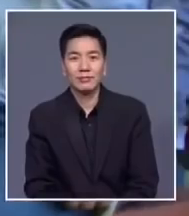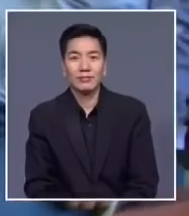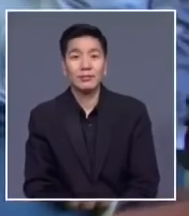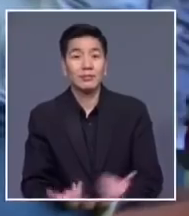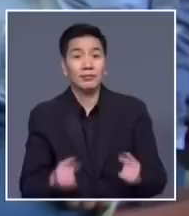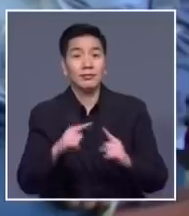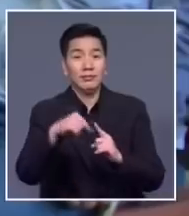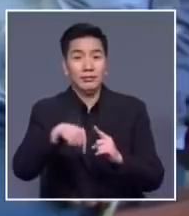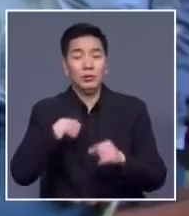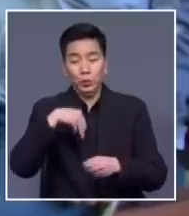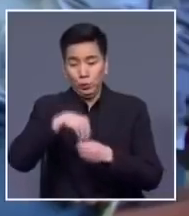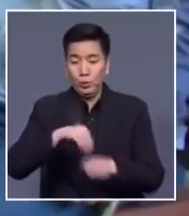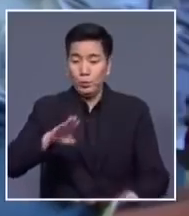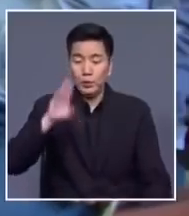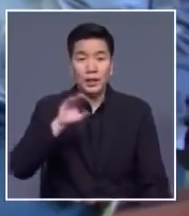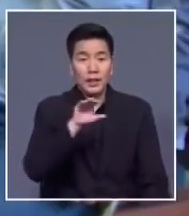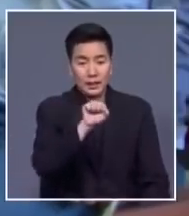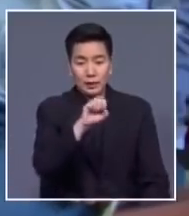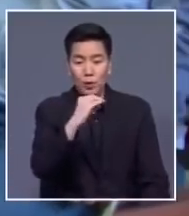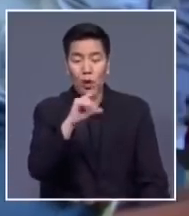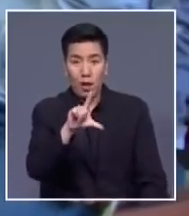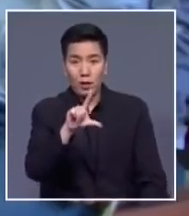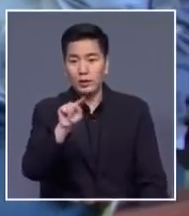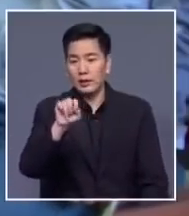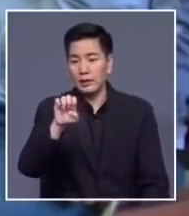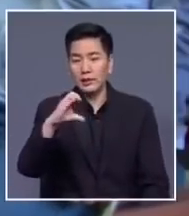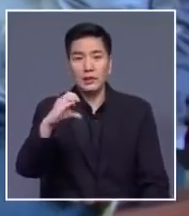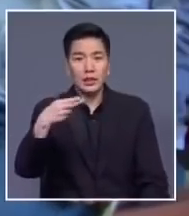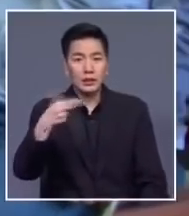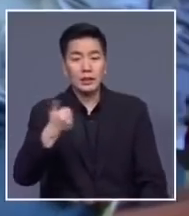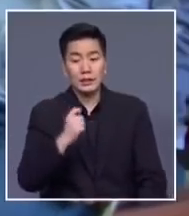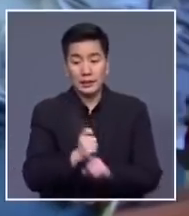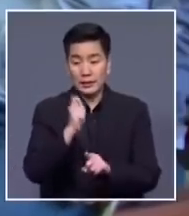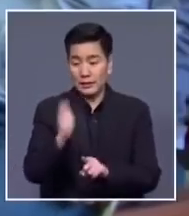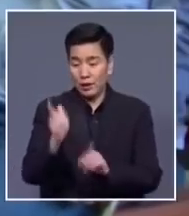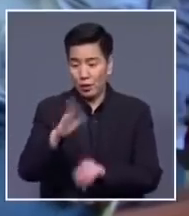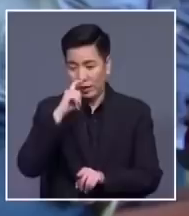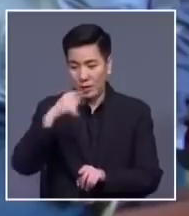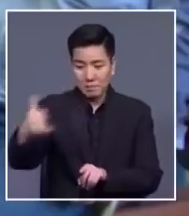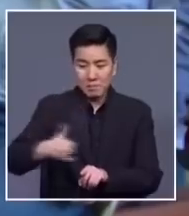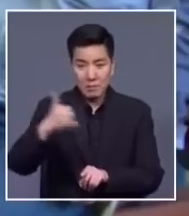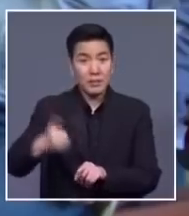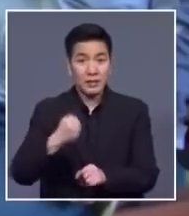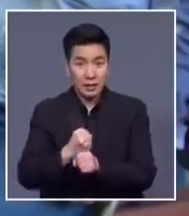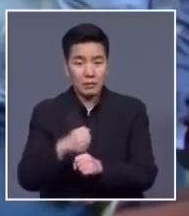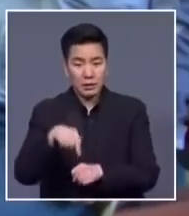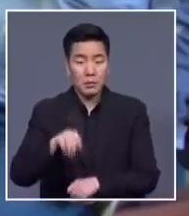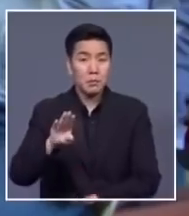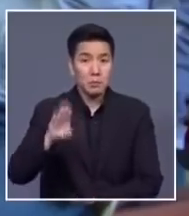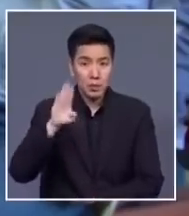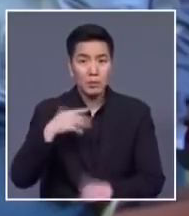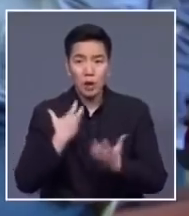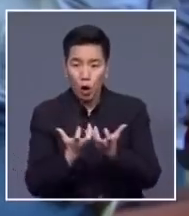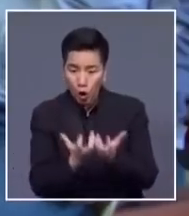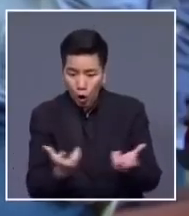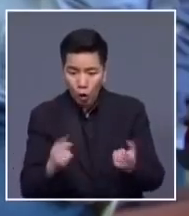ครับณขณะนี้ผมอยู่ที่บริษัทโซเทคนะครับเป็นอีกหนึ่งบริษัทครับที่จ้างพี่น้องแรงงานชาวไทยนะครับและที่บริษัทนี้เขาผลิตอุปก